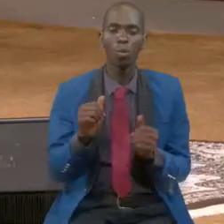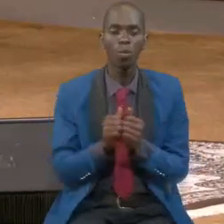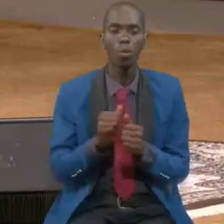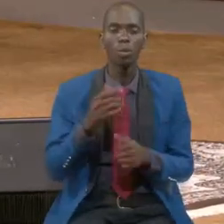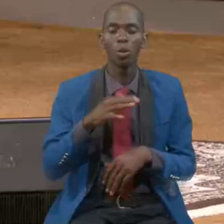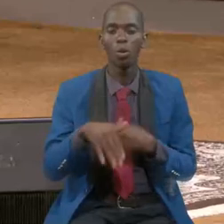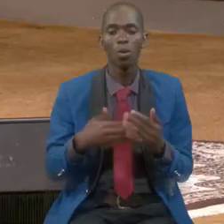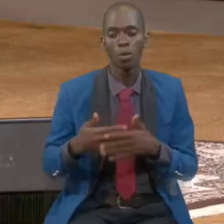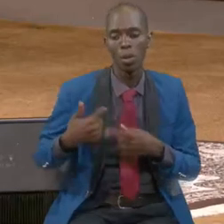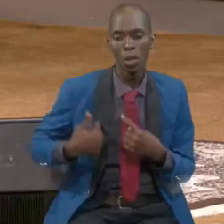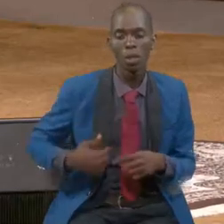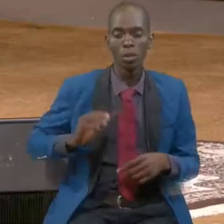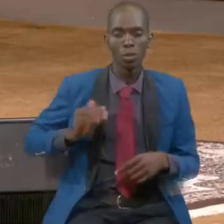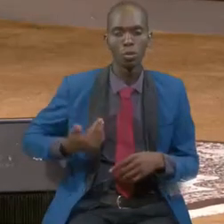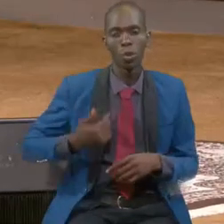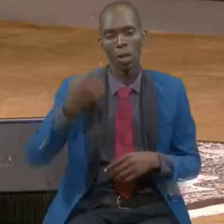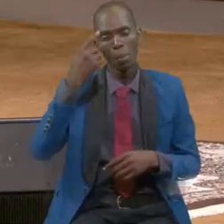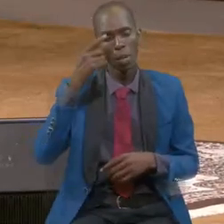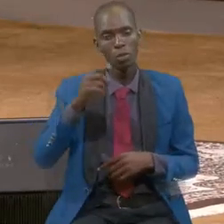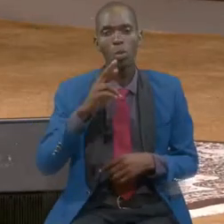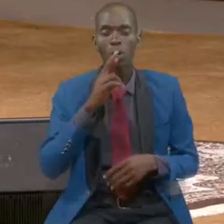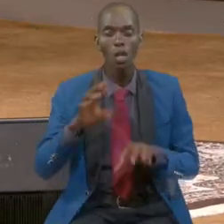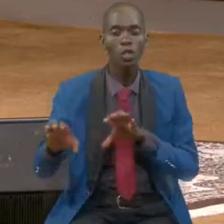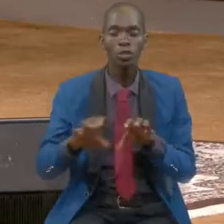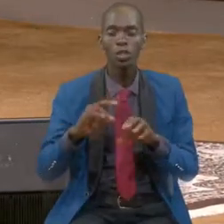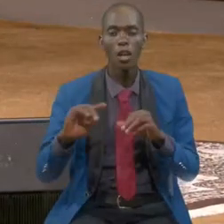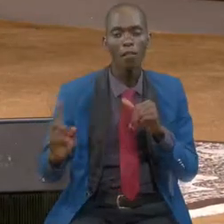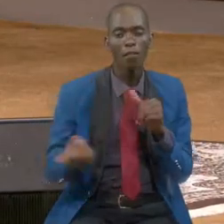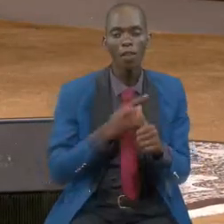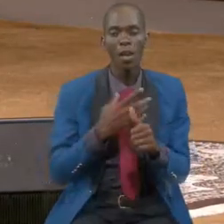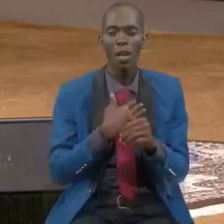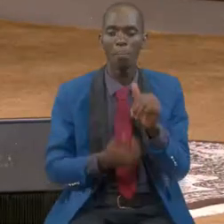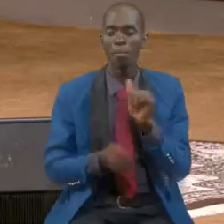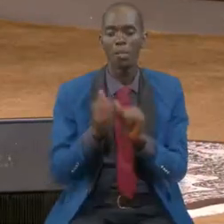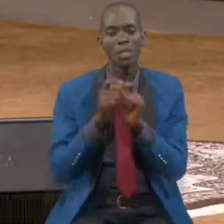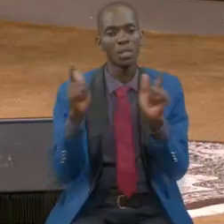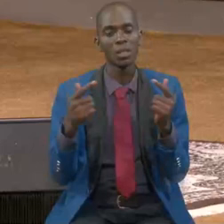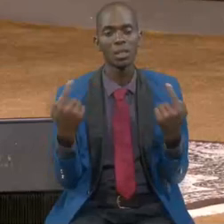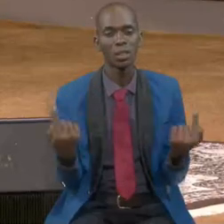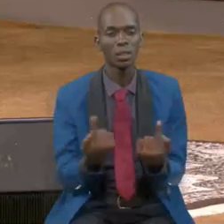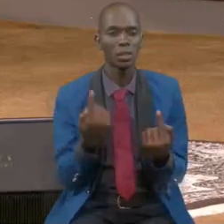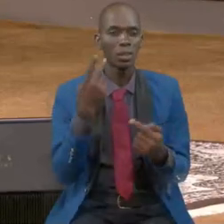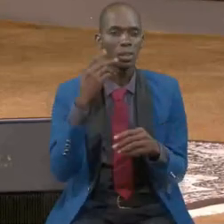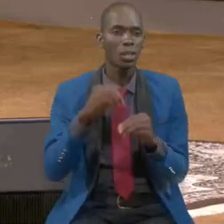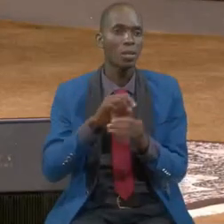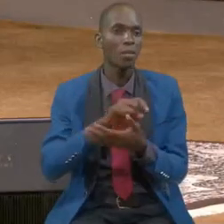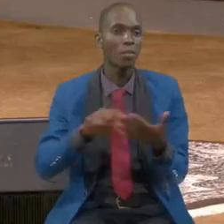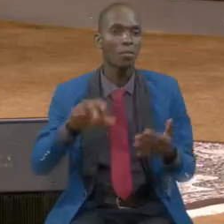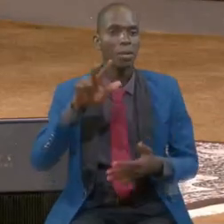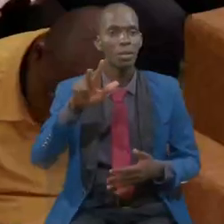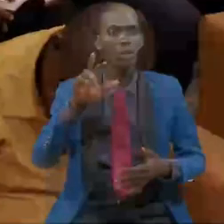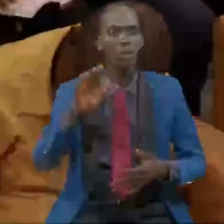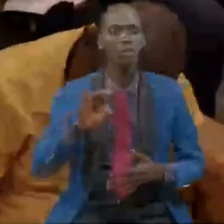corps, de toute votre âme, de tout votre esprit, et vous commettez le premier péché, le plus grand péché. Le